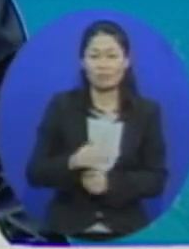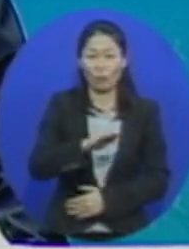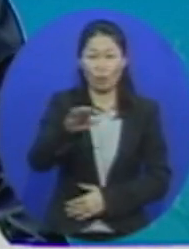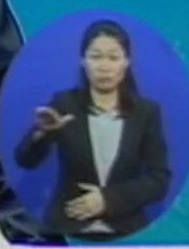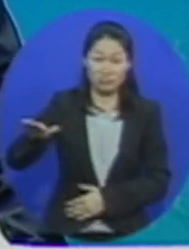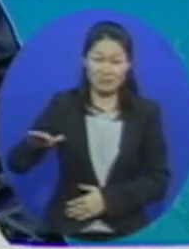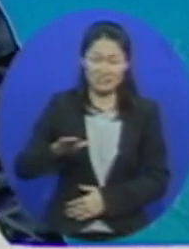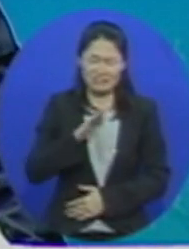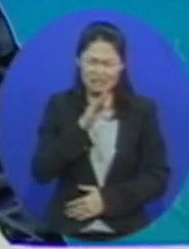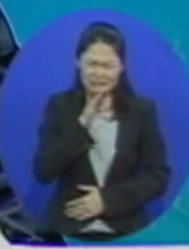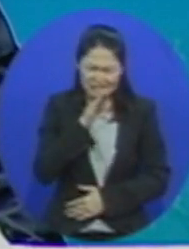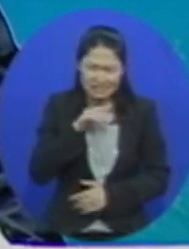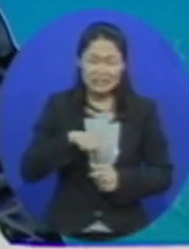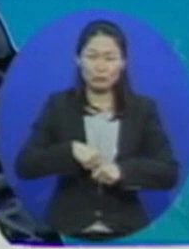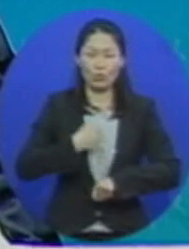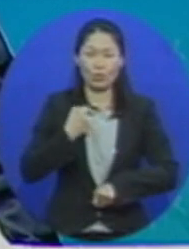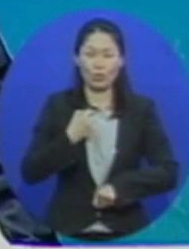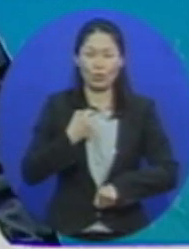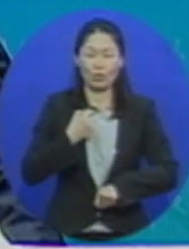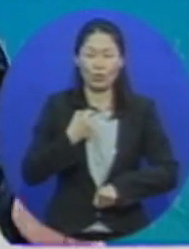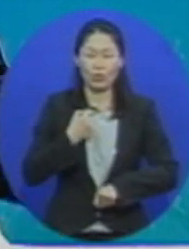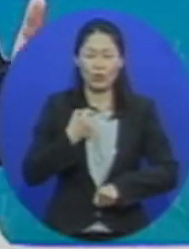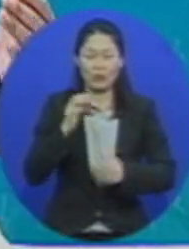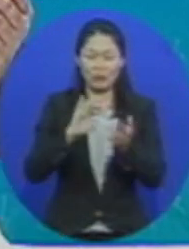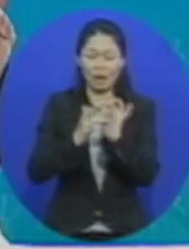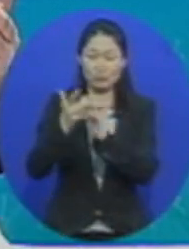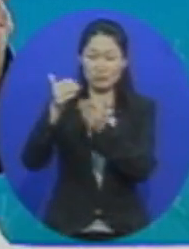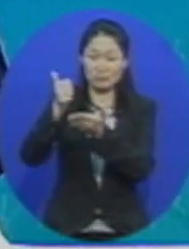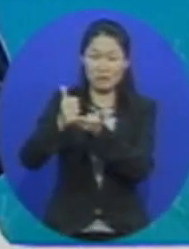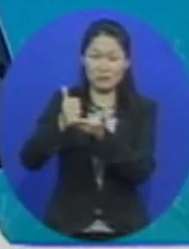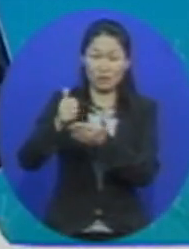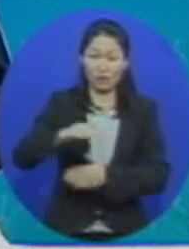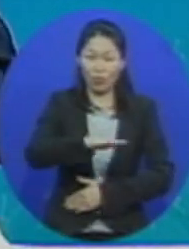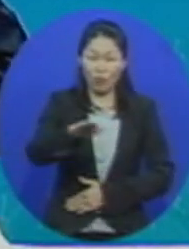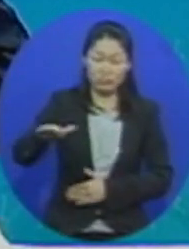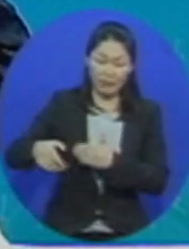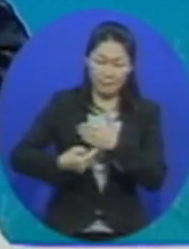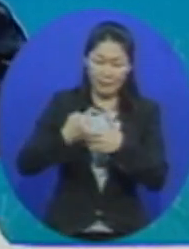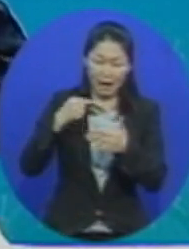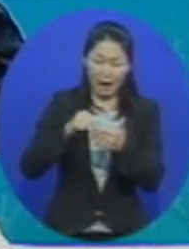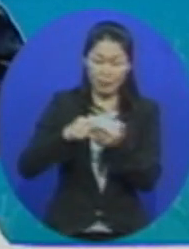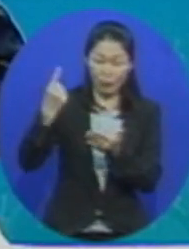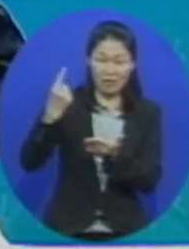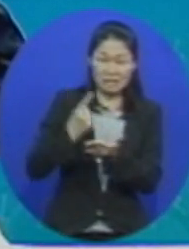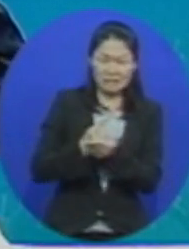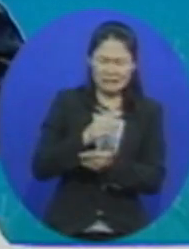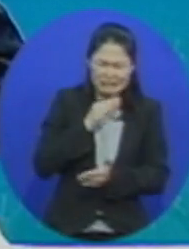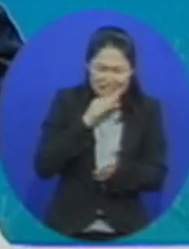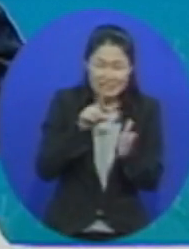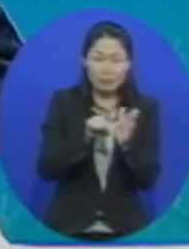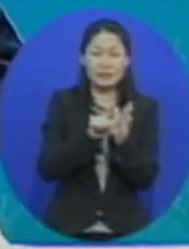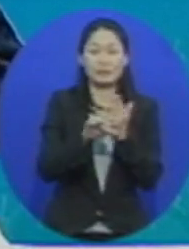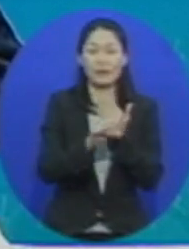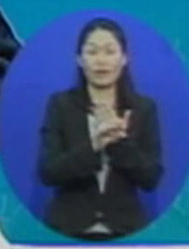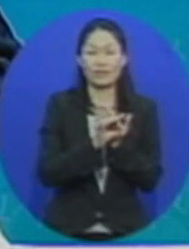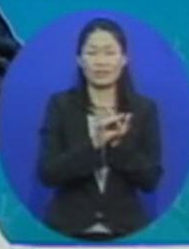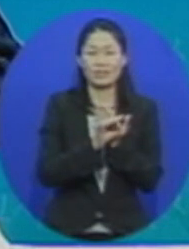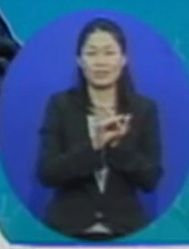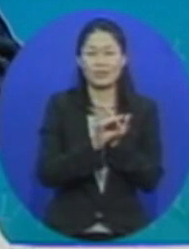여러분이 정말 진심으로 예수님께서 여러분의 마음에 와 계신 것을 진짜 암기 뜨면